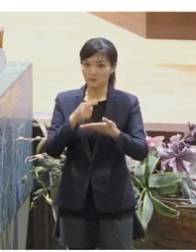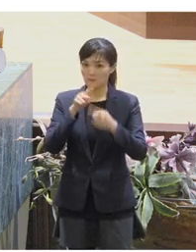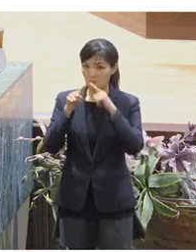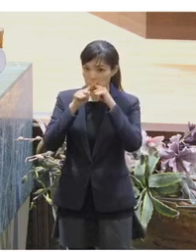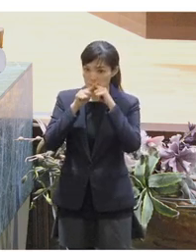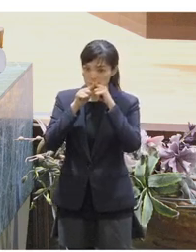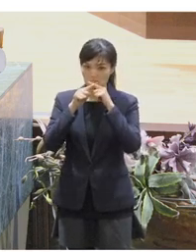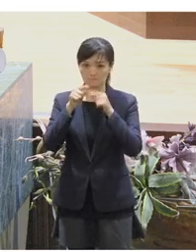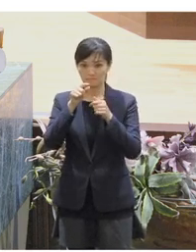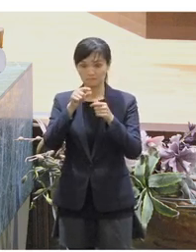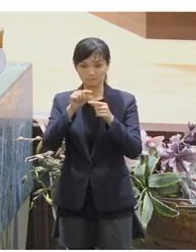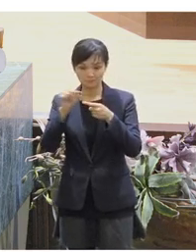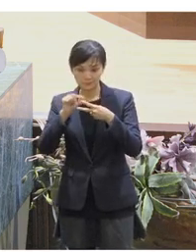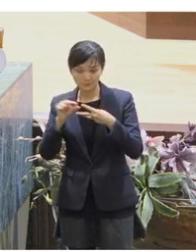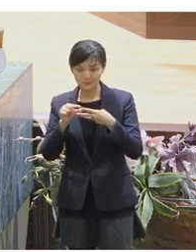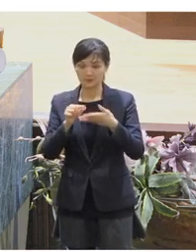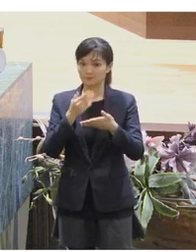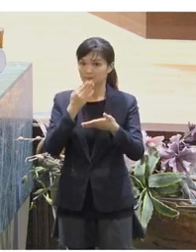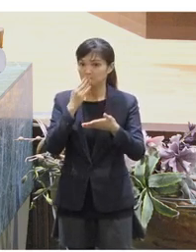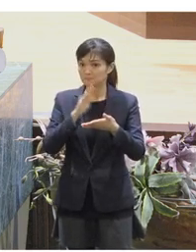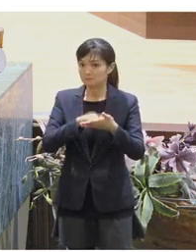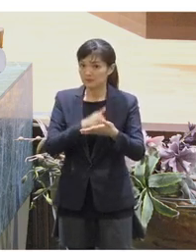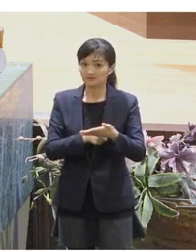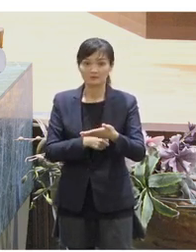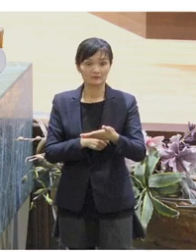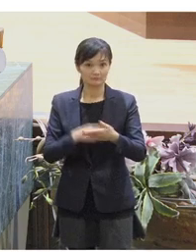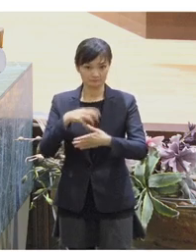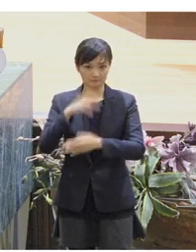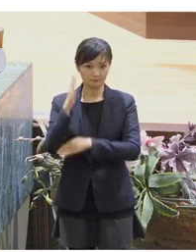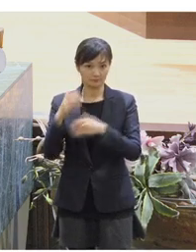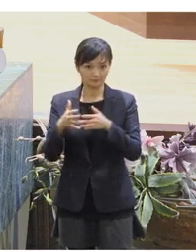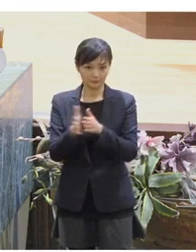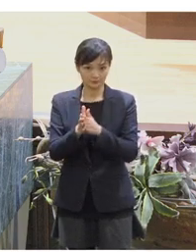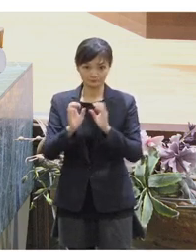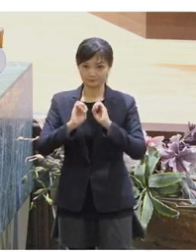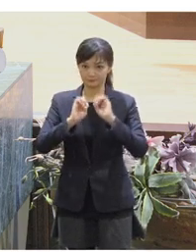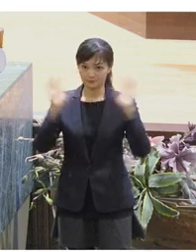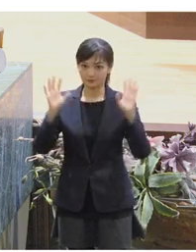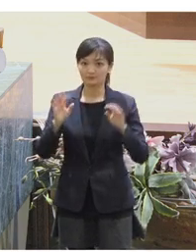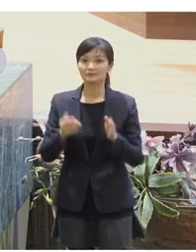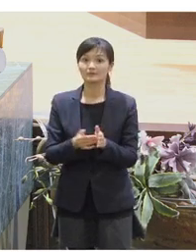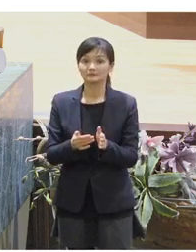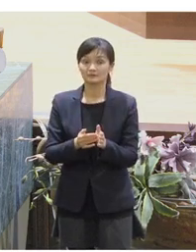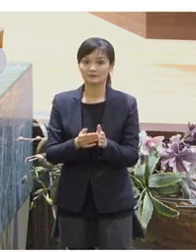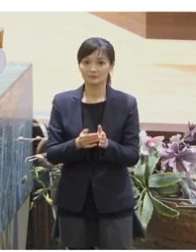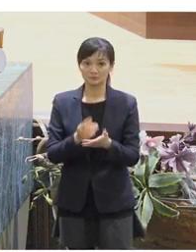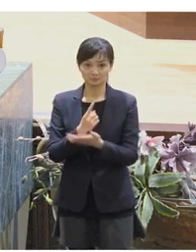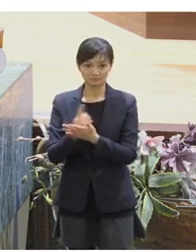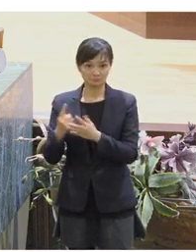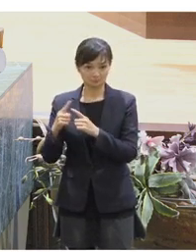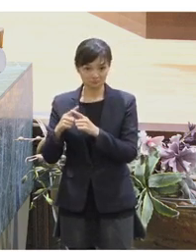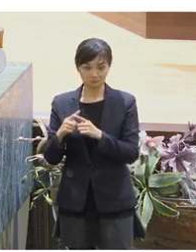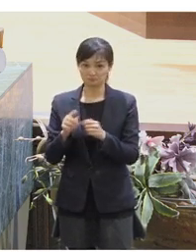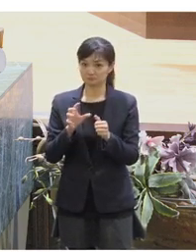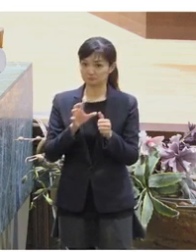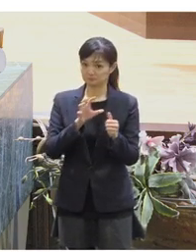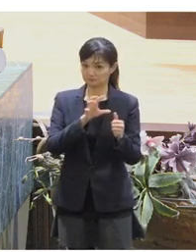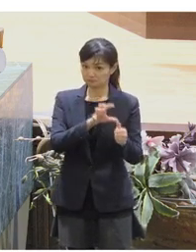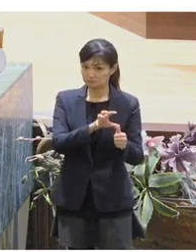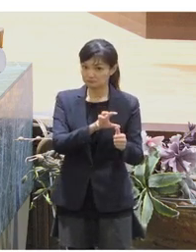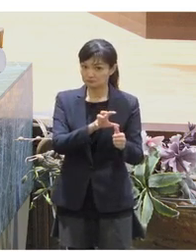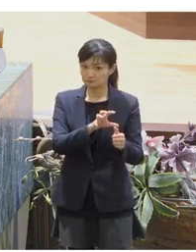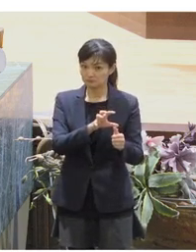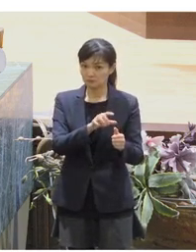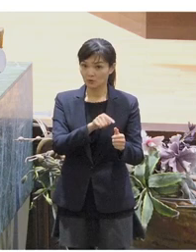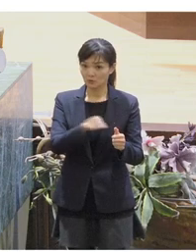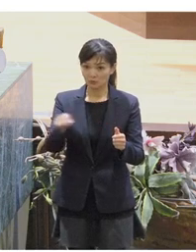在正面。那内政部已经完成预告一个办法，说任何人都不能够强迫别人使